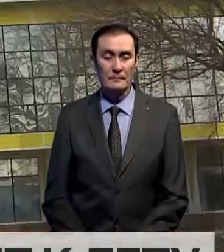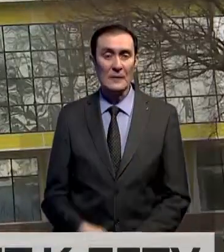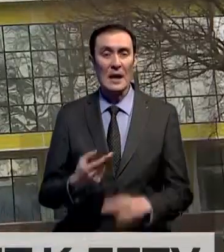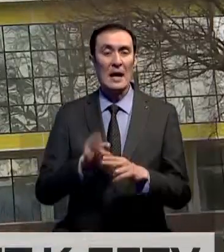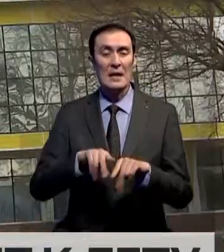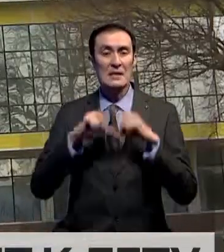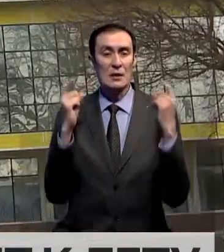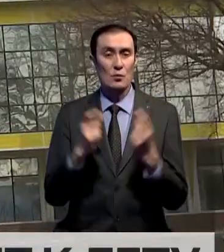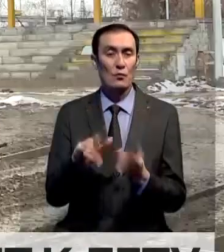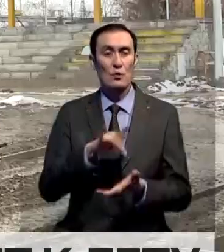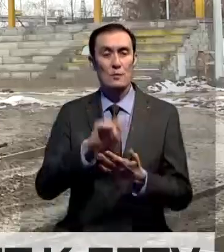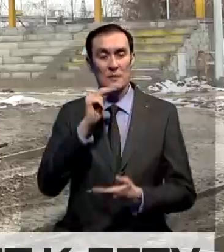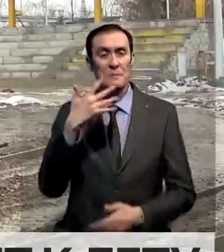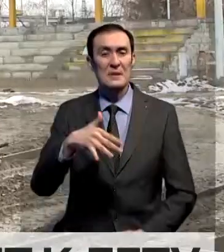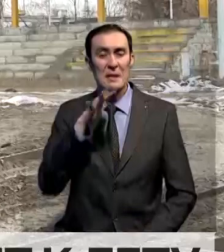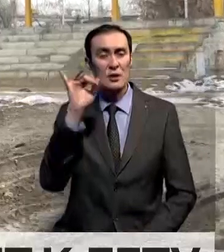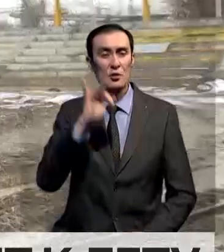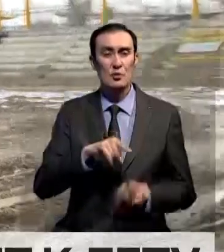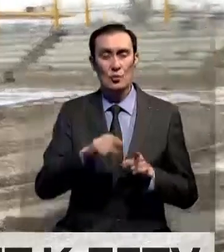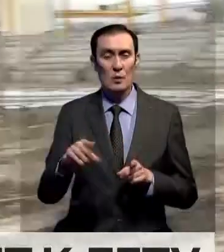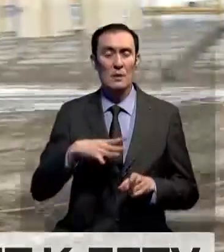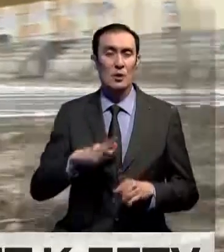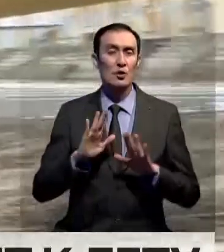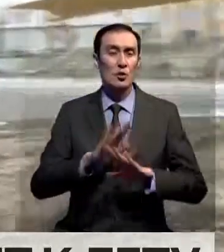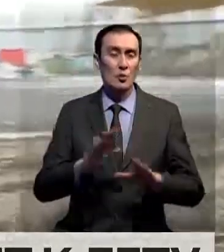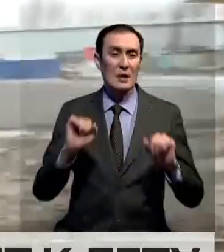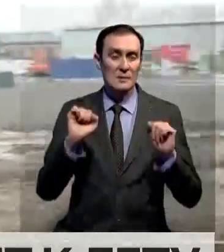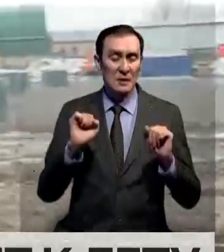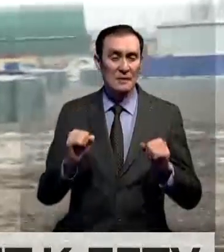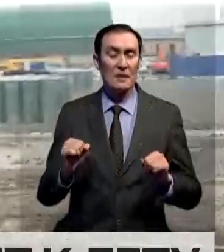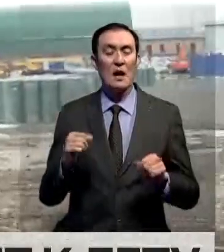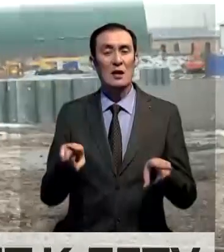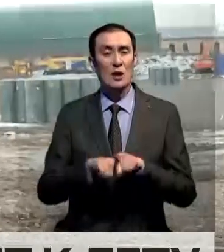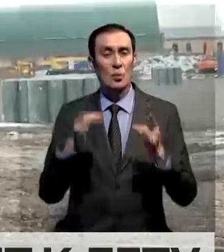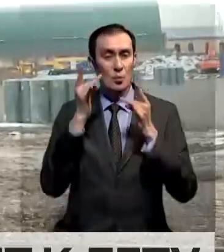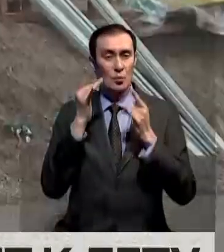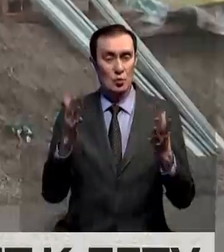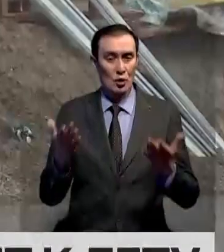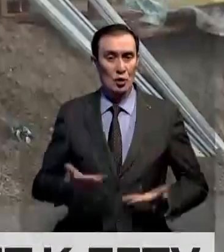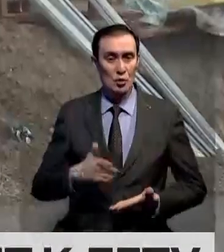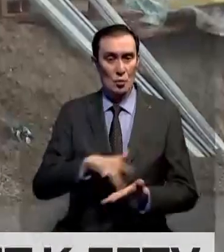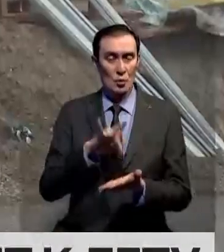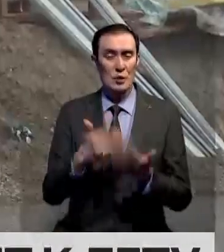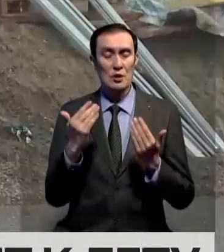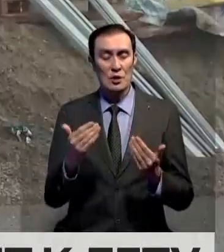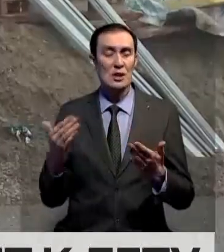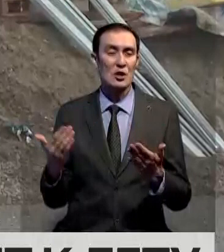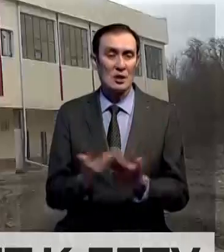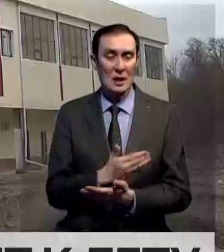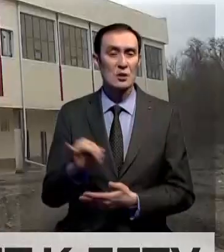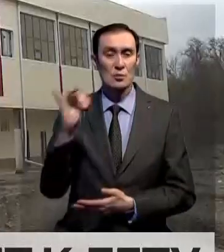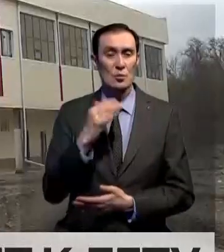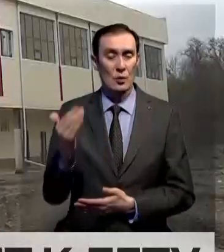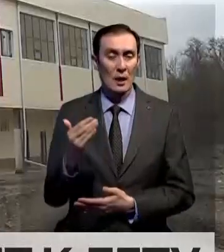Это стадион в Шымкенте с полувековой историей. Здесь бурлила не только спортивная жизнь, но и культурная. И сейчас пишется очередная